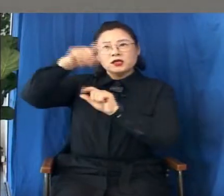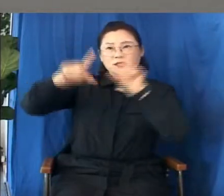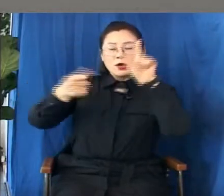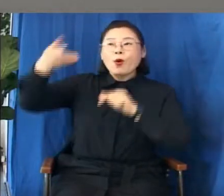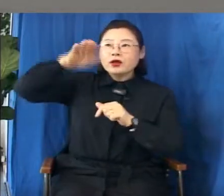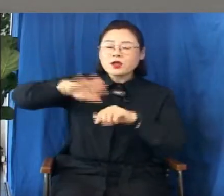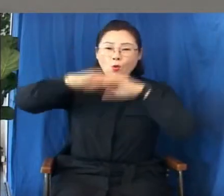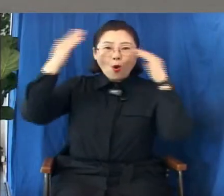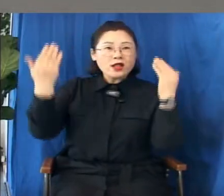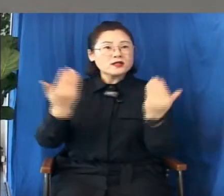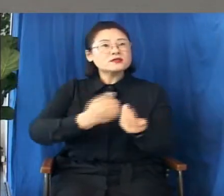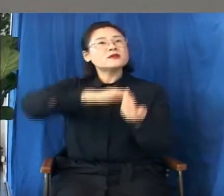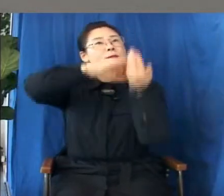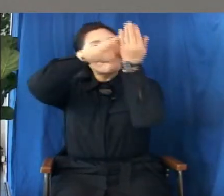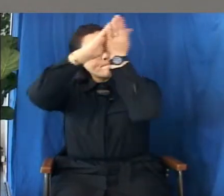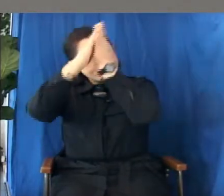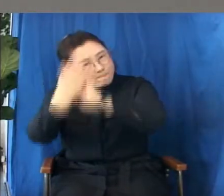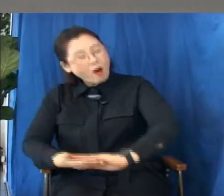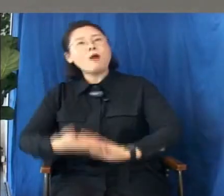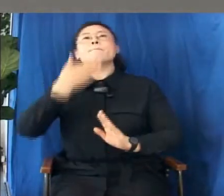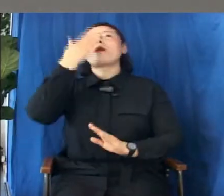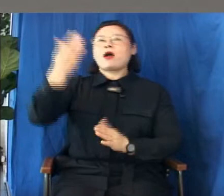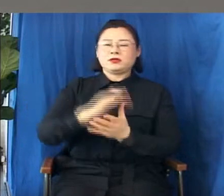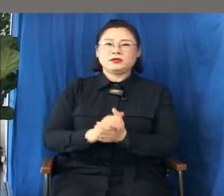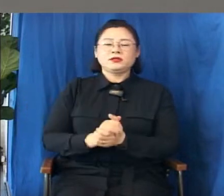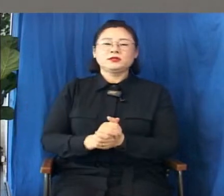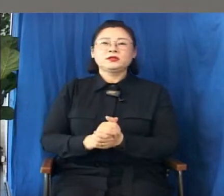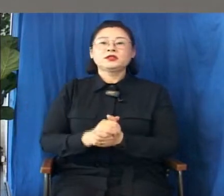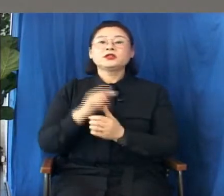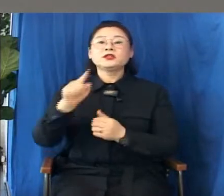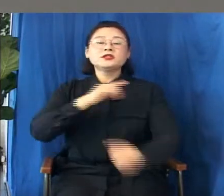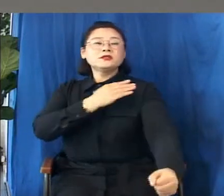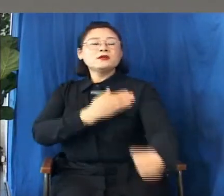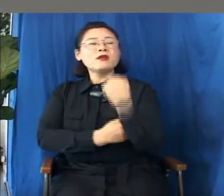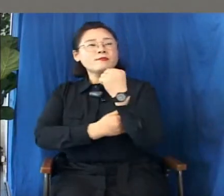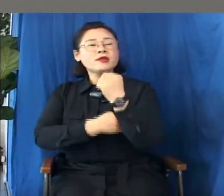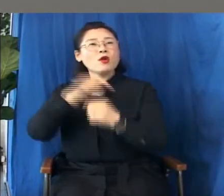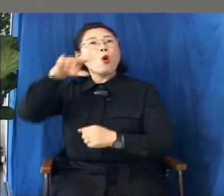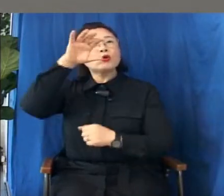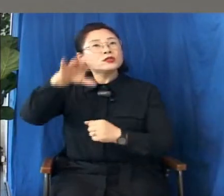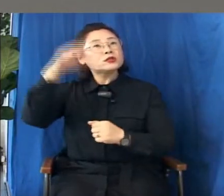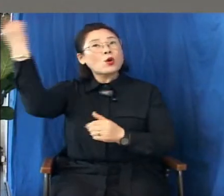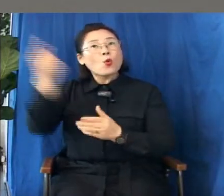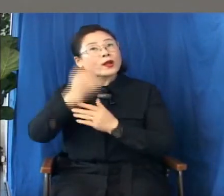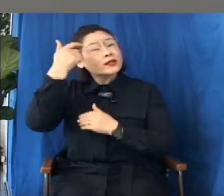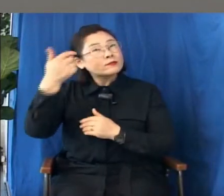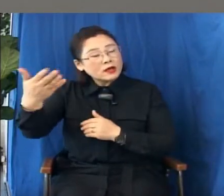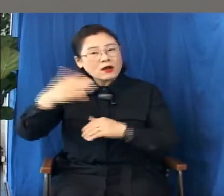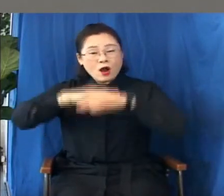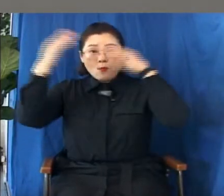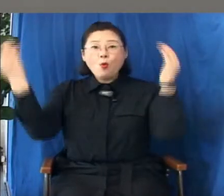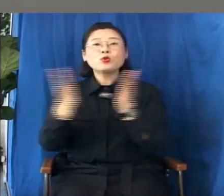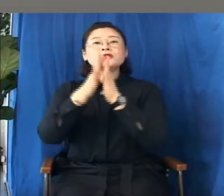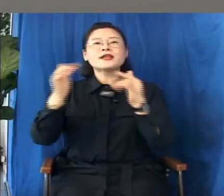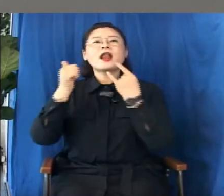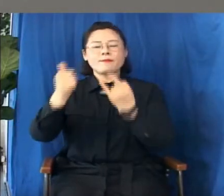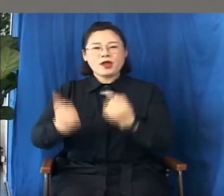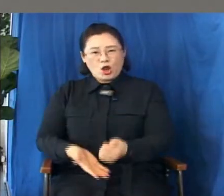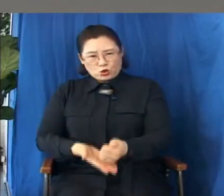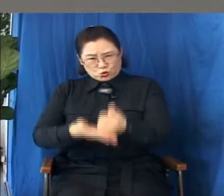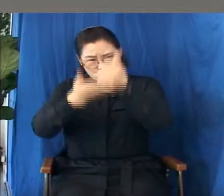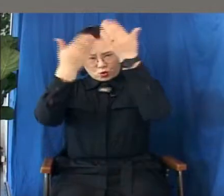완전히 역전시켜버립니다. 역전시킬 수 있었던 그 힘이 어디서 왔느냐? 모든 백성에게서